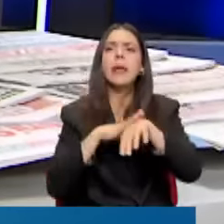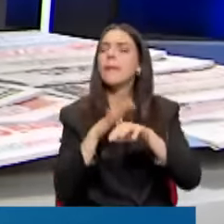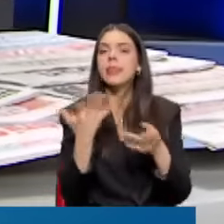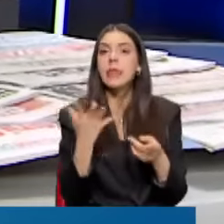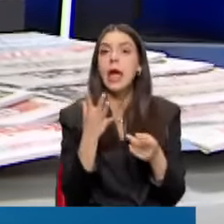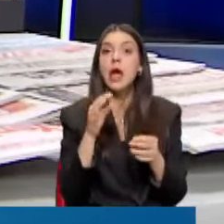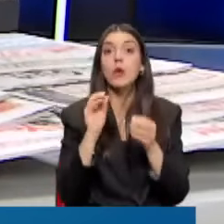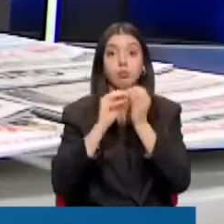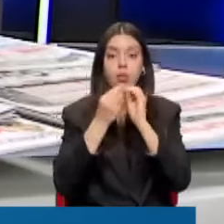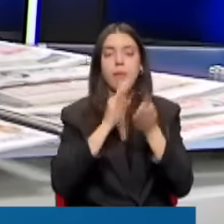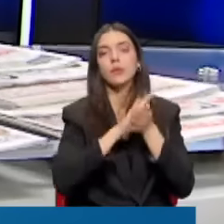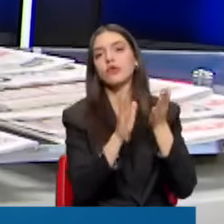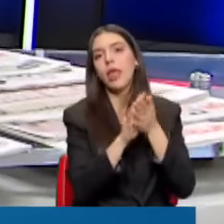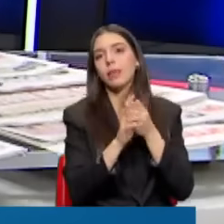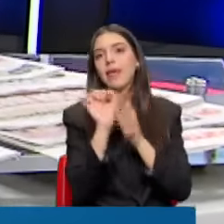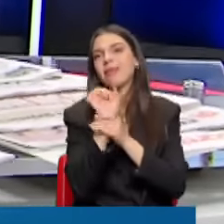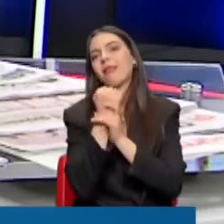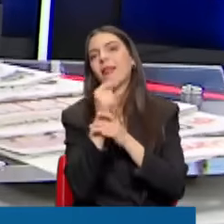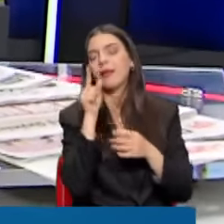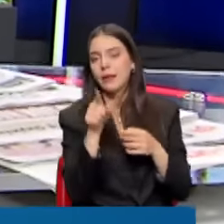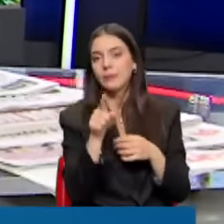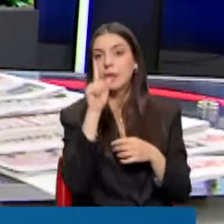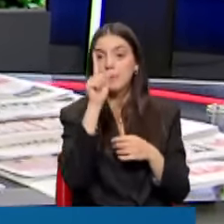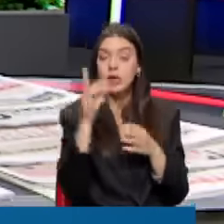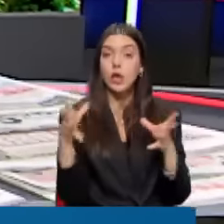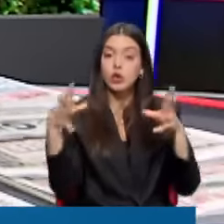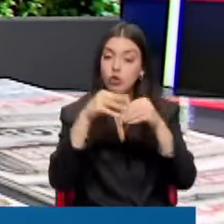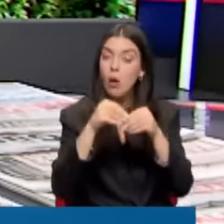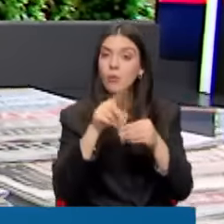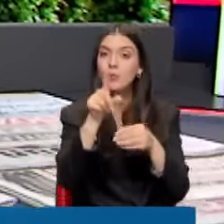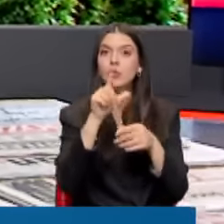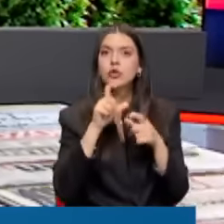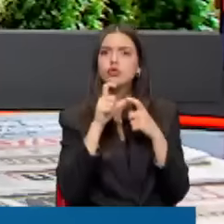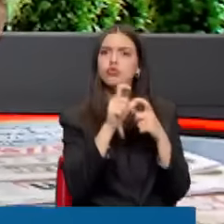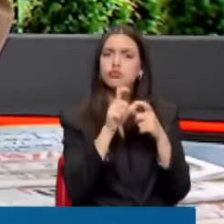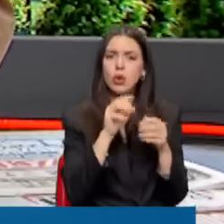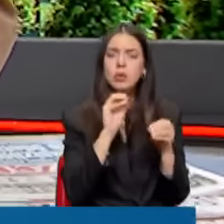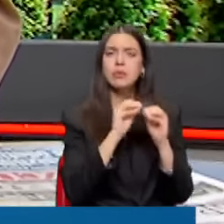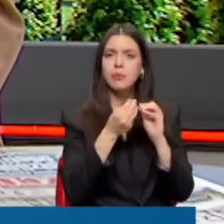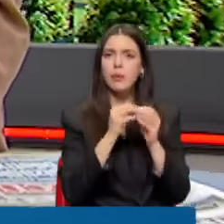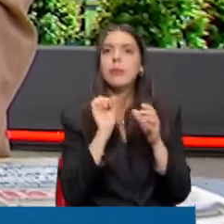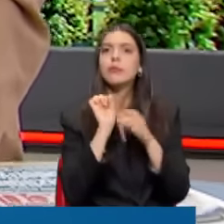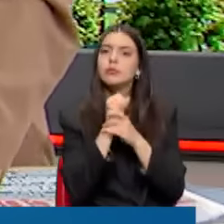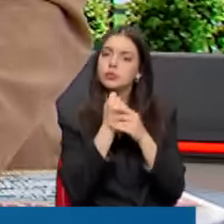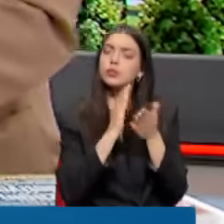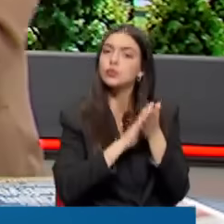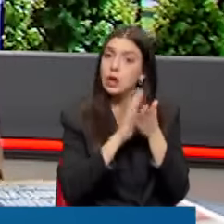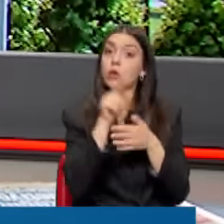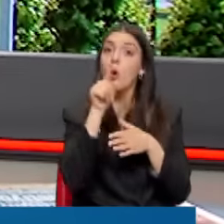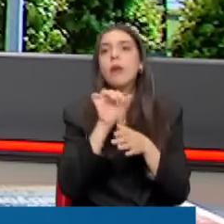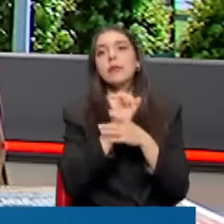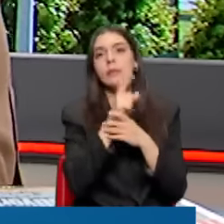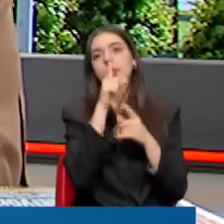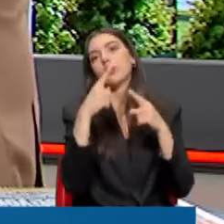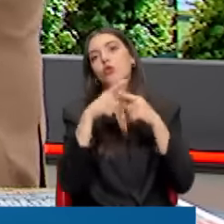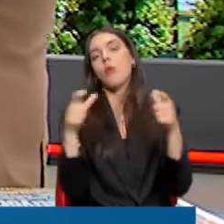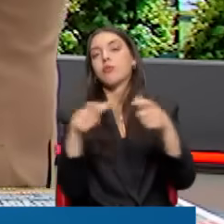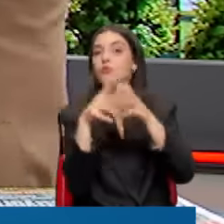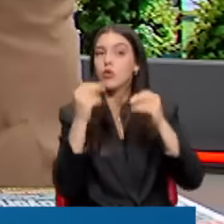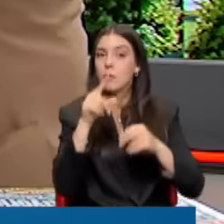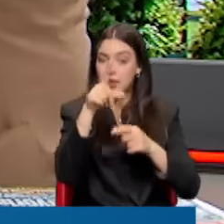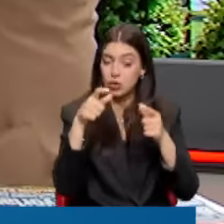kabiliyetidir bir topluluk sorun çözebiliyor ola karşısındaki krizlerin sorunu çözebiliyor ola toplum olur bu bir